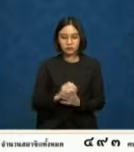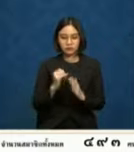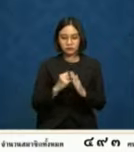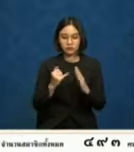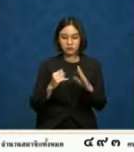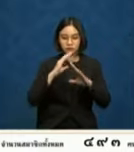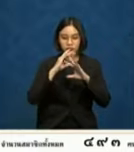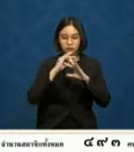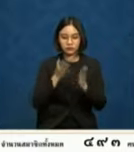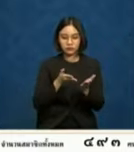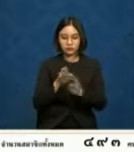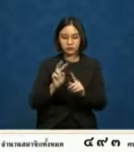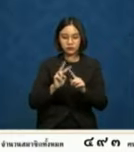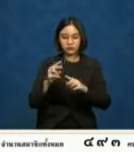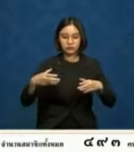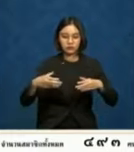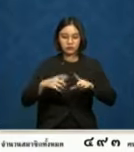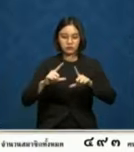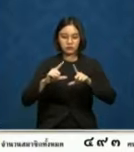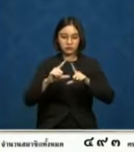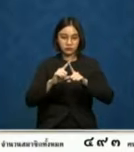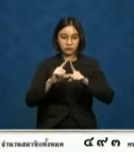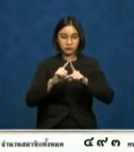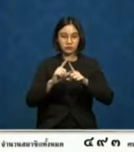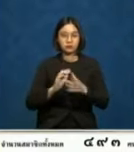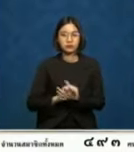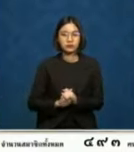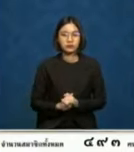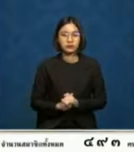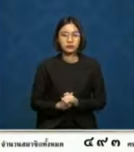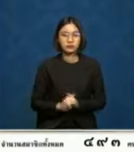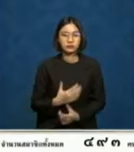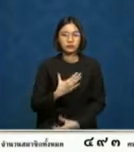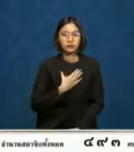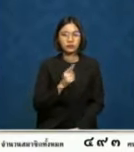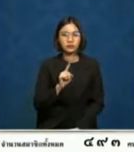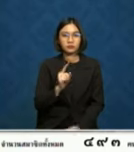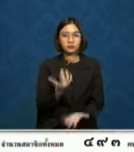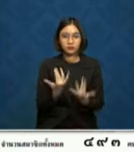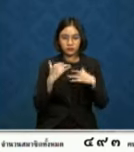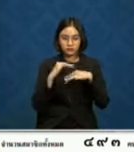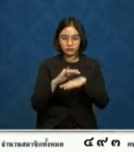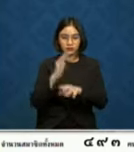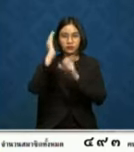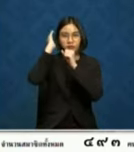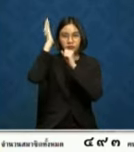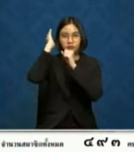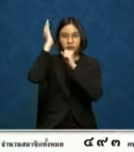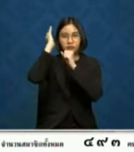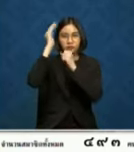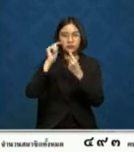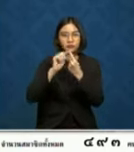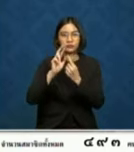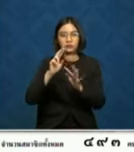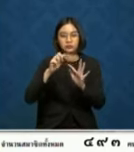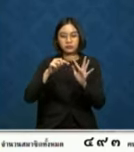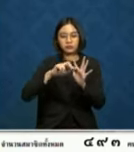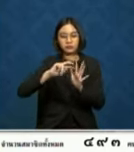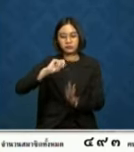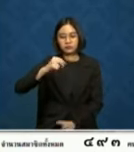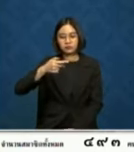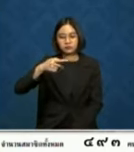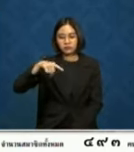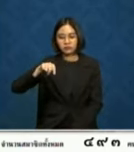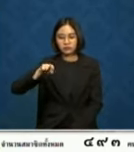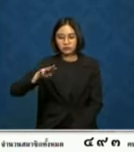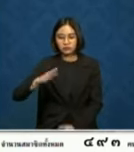ระยองเขต 2พรรคประชาชนครับท่านประธานครับผมขอมีส่วนร่วมในการอภิปรายร่างพระราชบัญญัติงบ